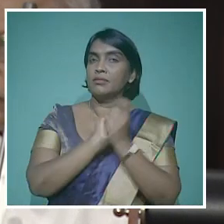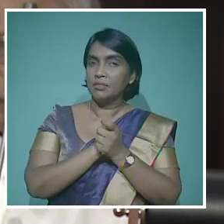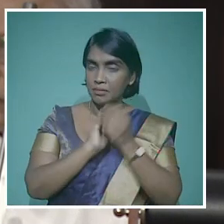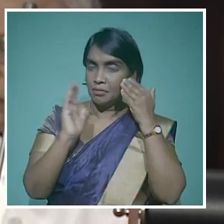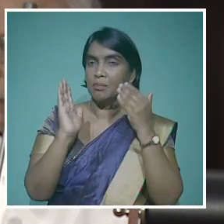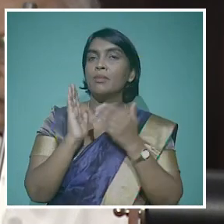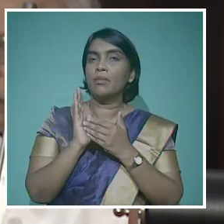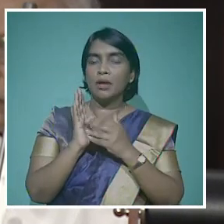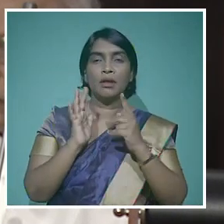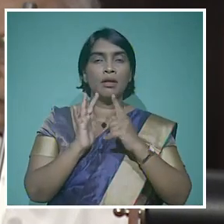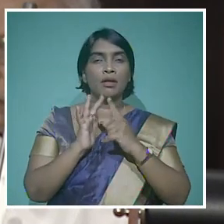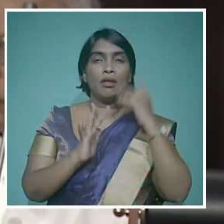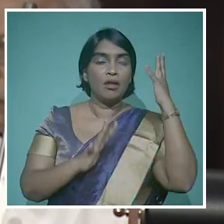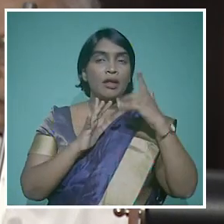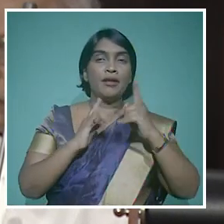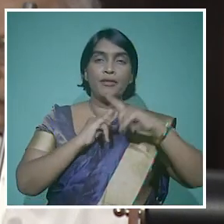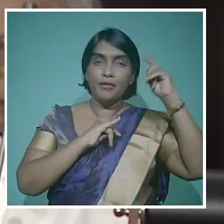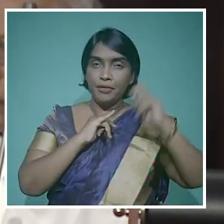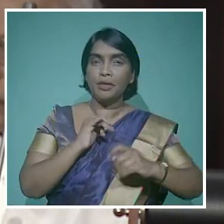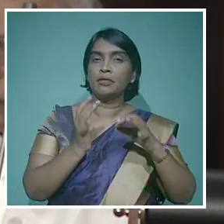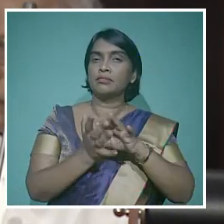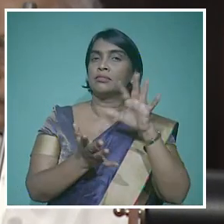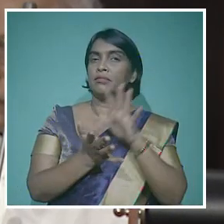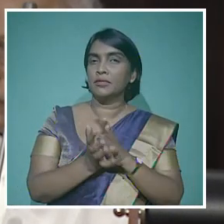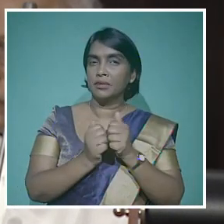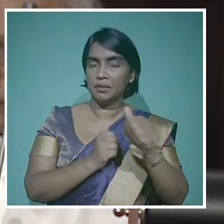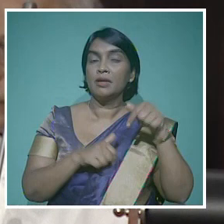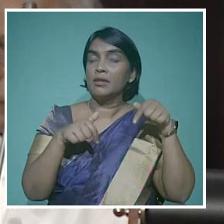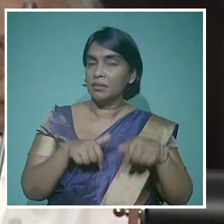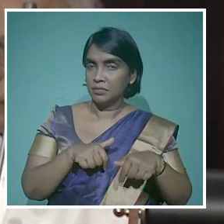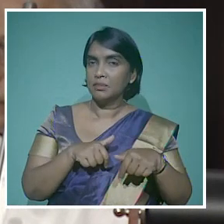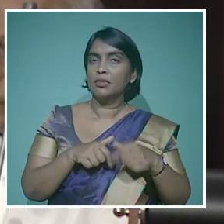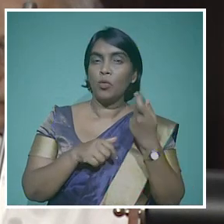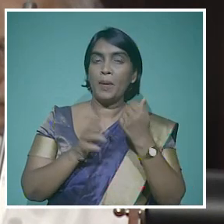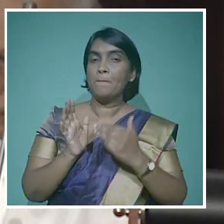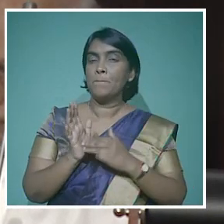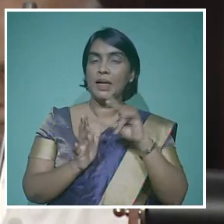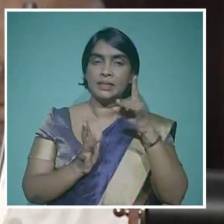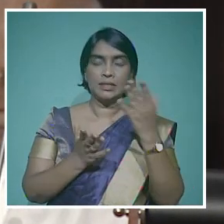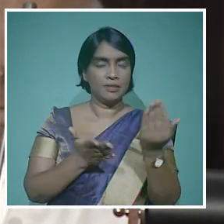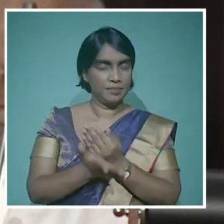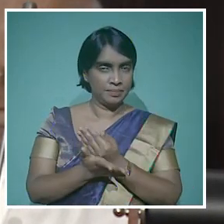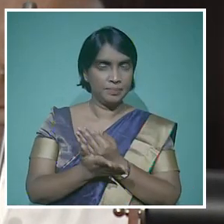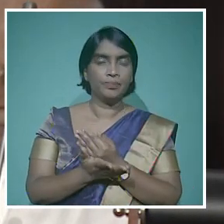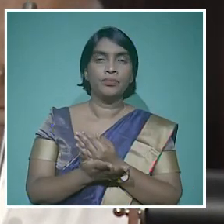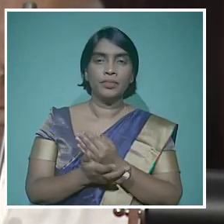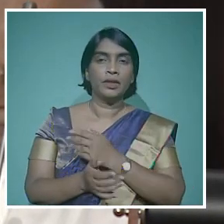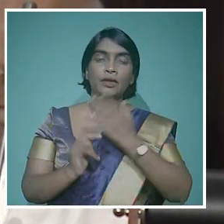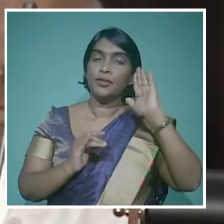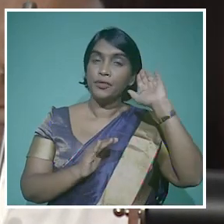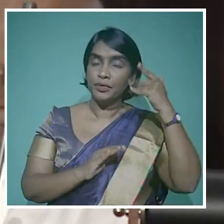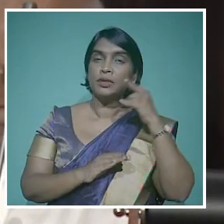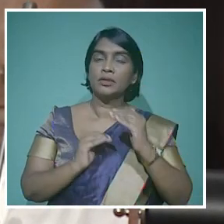සඳහා ජාත්‍යන්තර විශ්වවිද්‍යාල පීඨම සැලකුම් කරන එක දැනට රුපියල් මිලියන 100ක් වෙන් කළා තියෙනවා.